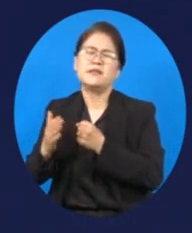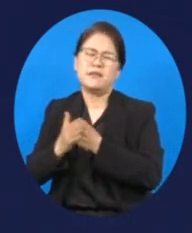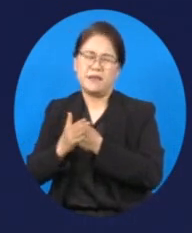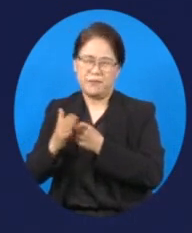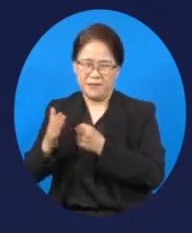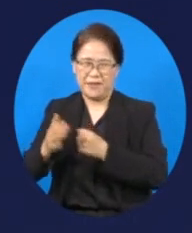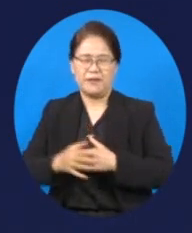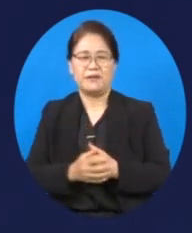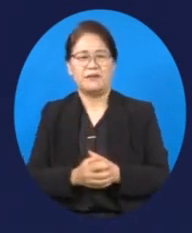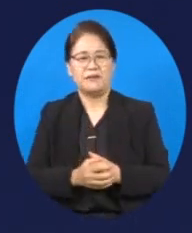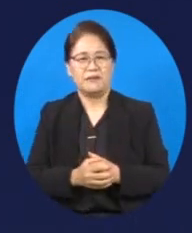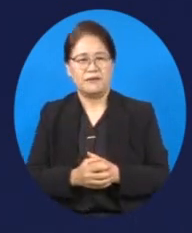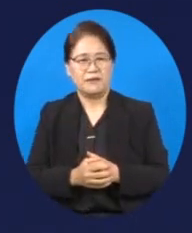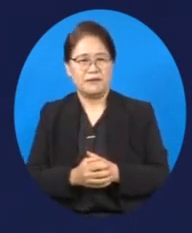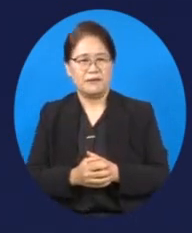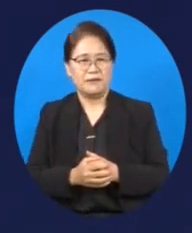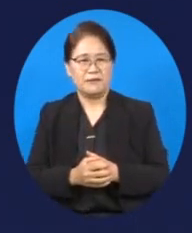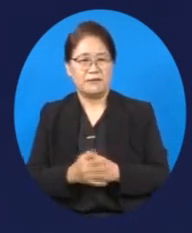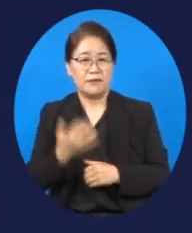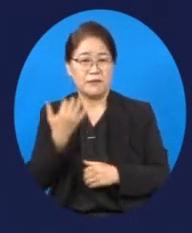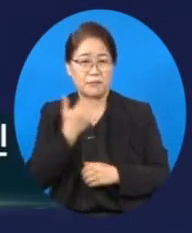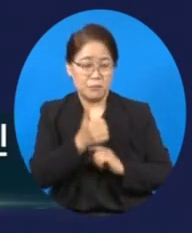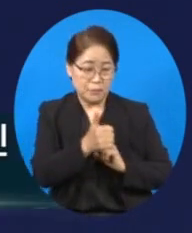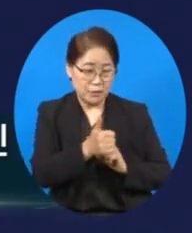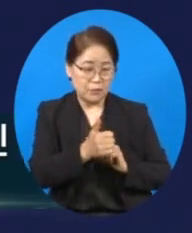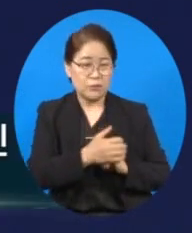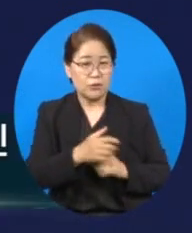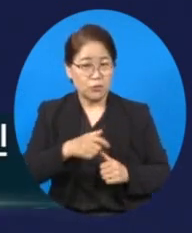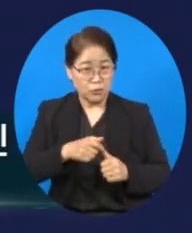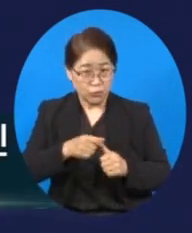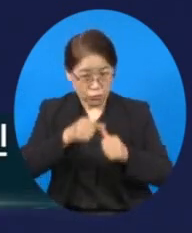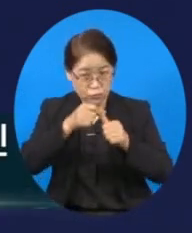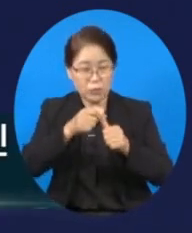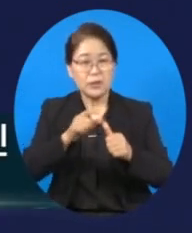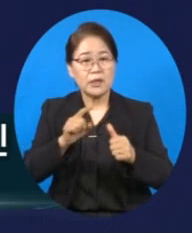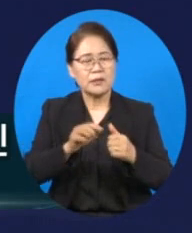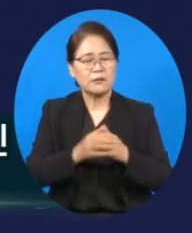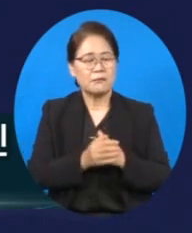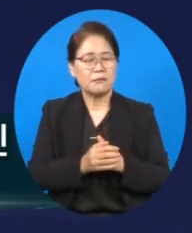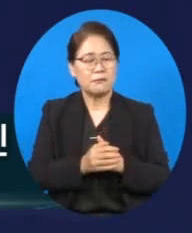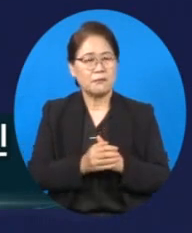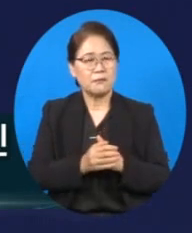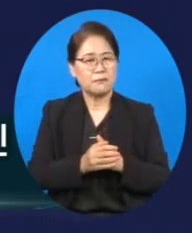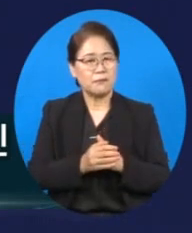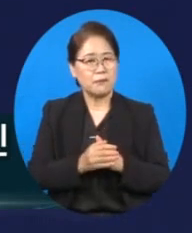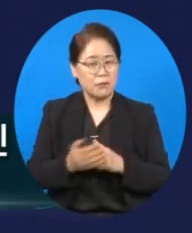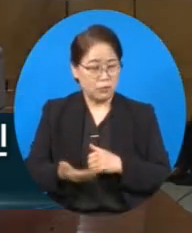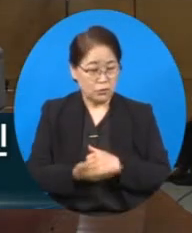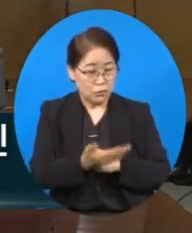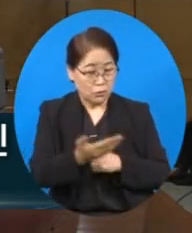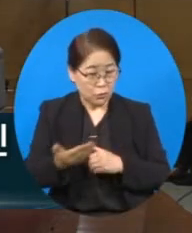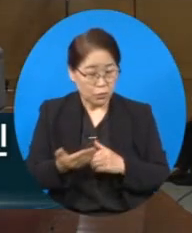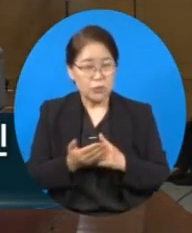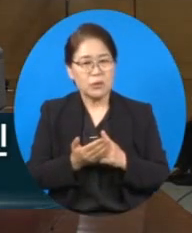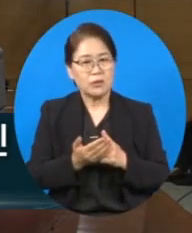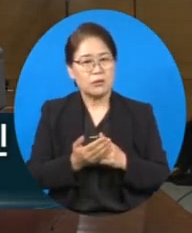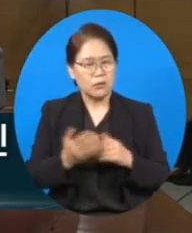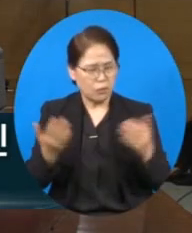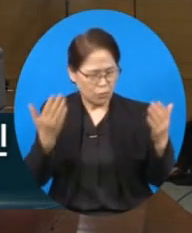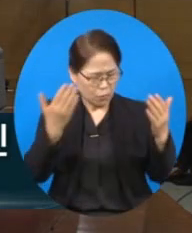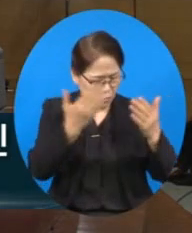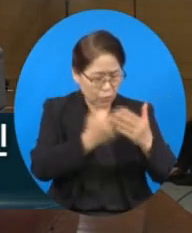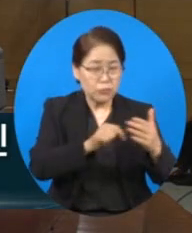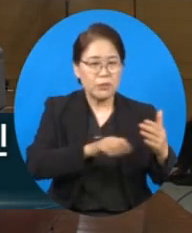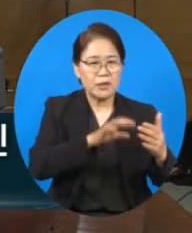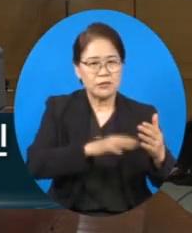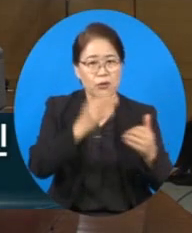그래서 사도 베드로는요 우리의 구원을 설명하면서 이렇게 말하고 있어요이는 너희를 너희를 어두운